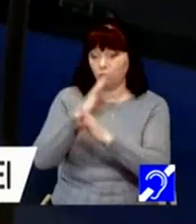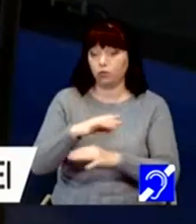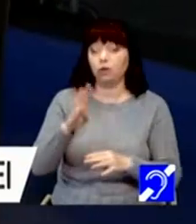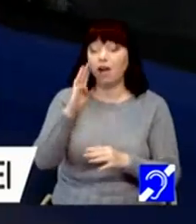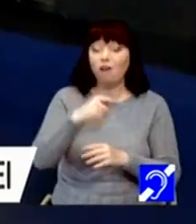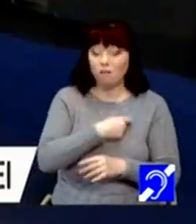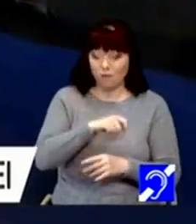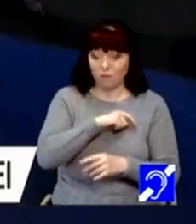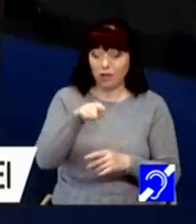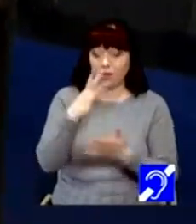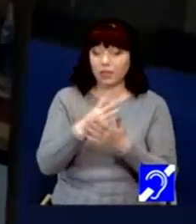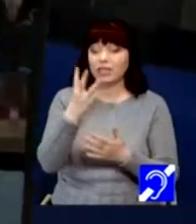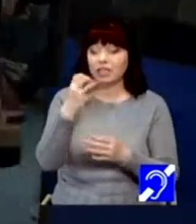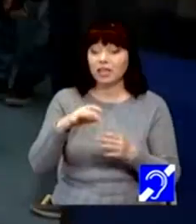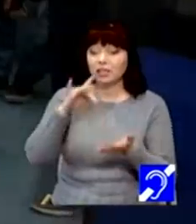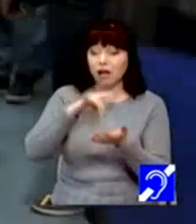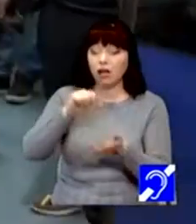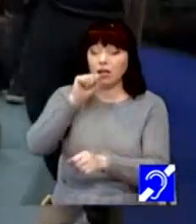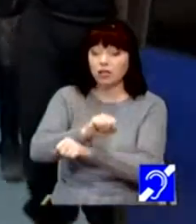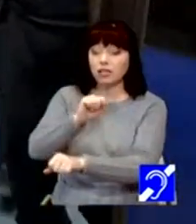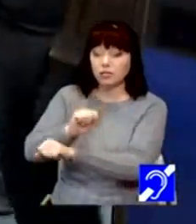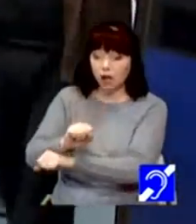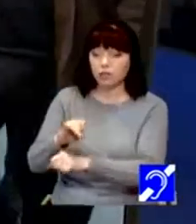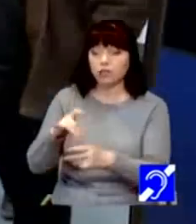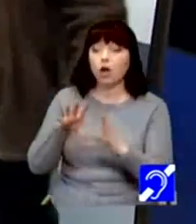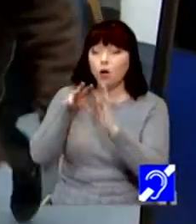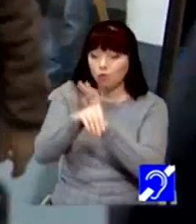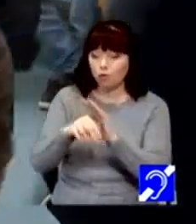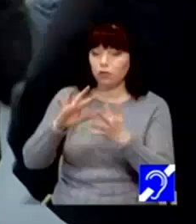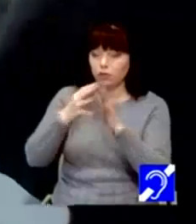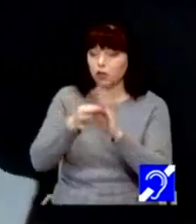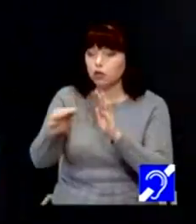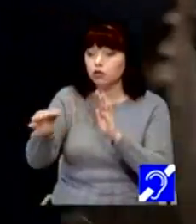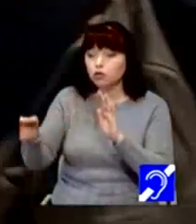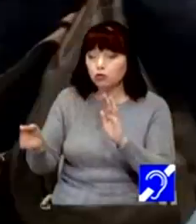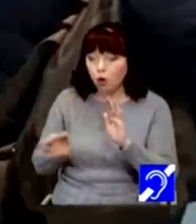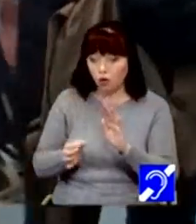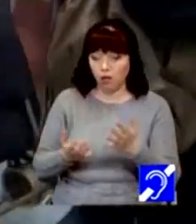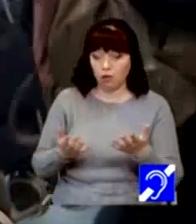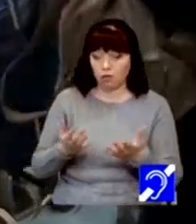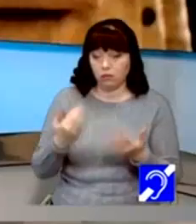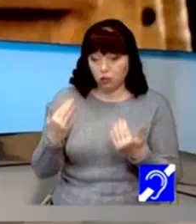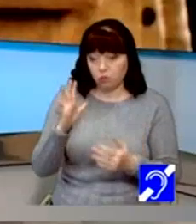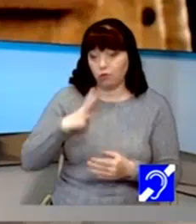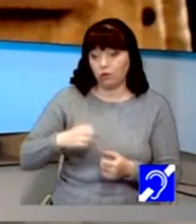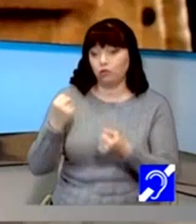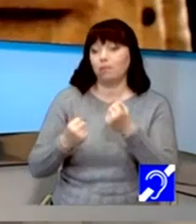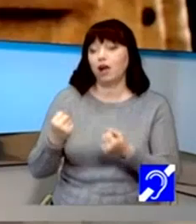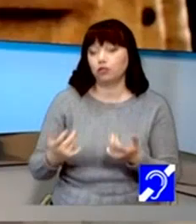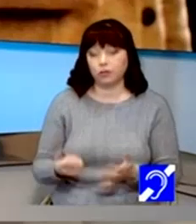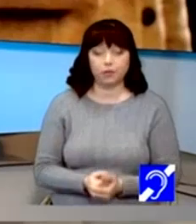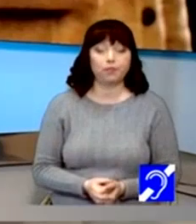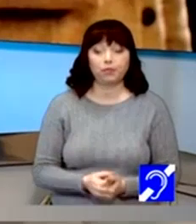300 de stații și acoperă întregul oraș și cele mai multe suburbii fiind una din cele mai mari rețele din Europa după